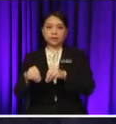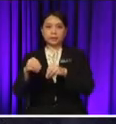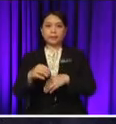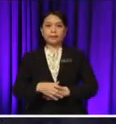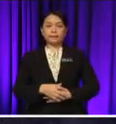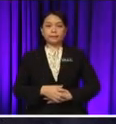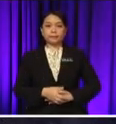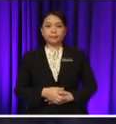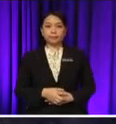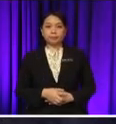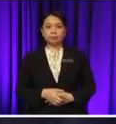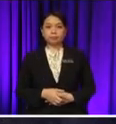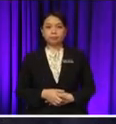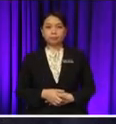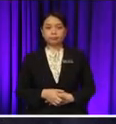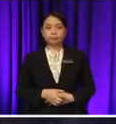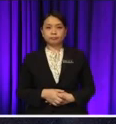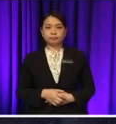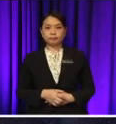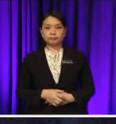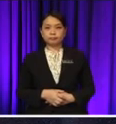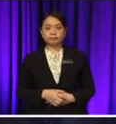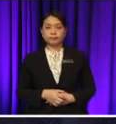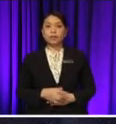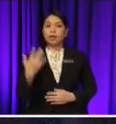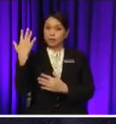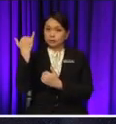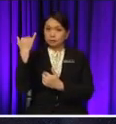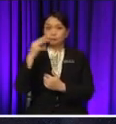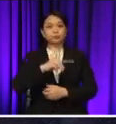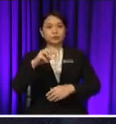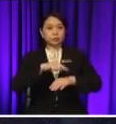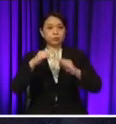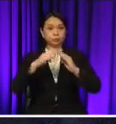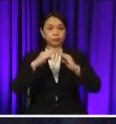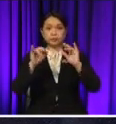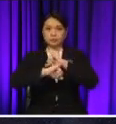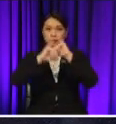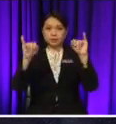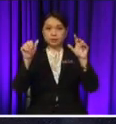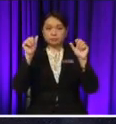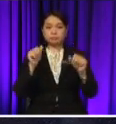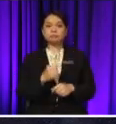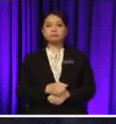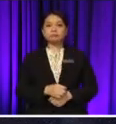sebenarnya jelas juga kepada murid-murid di rumah kita beli teruskan